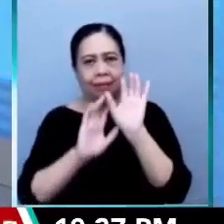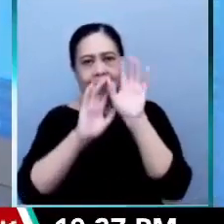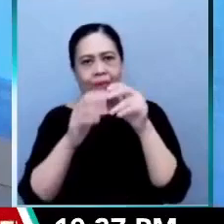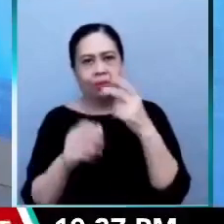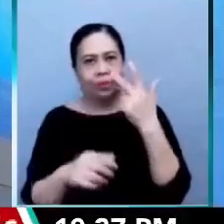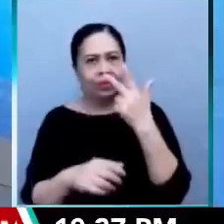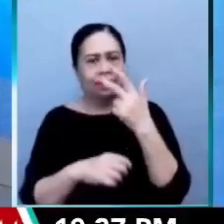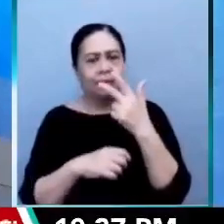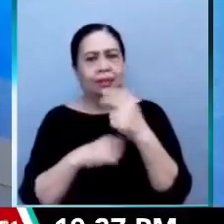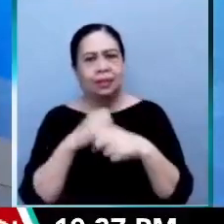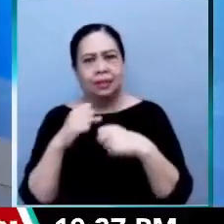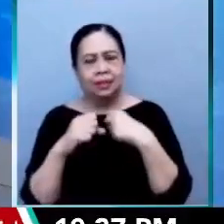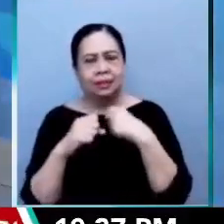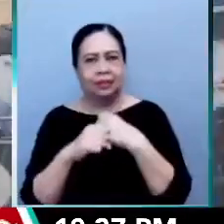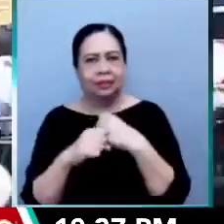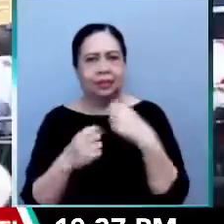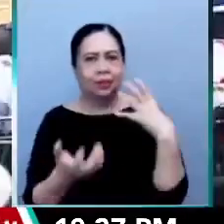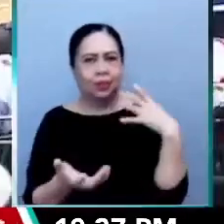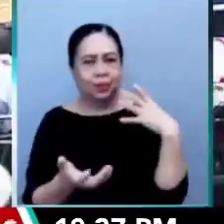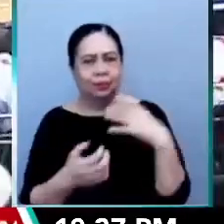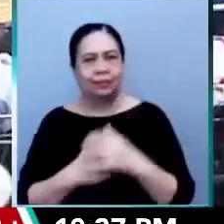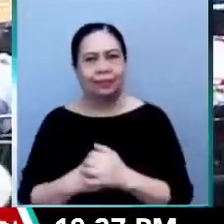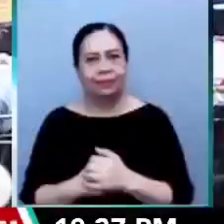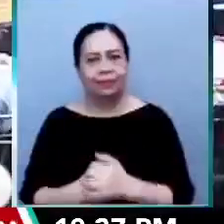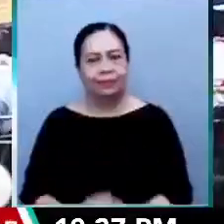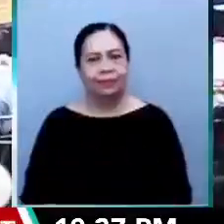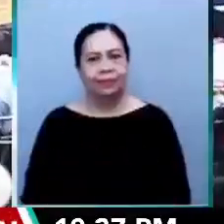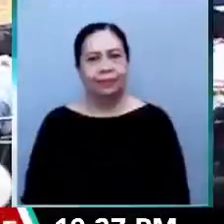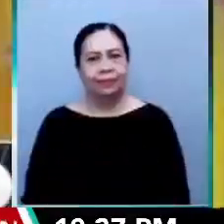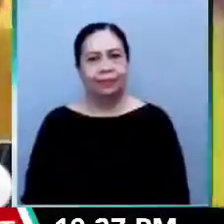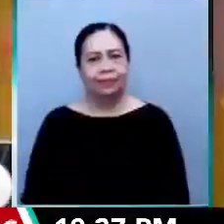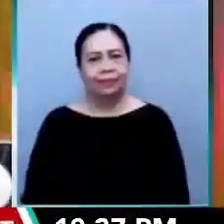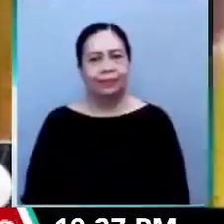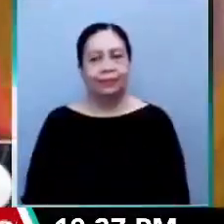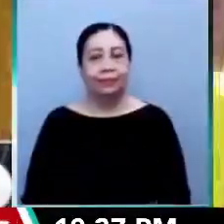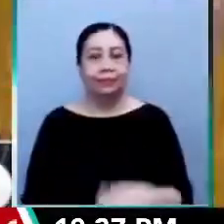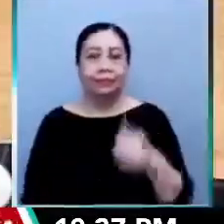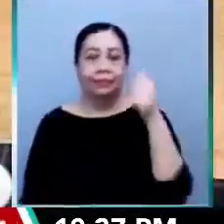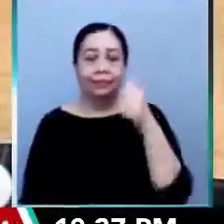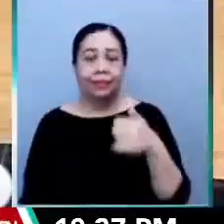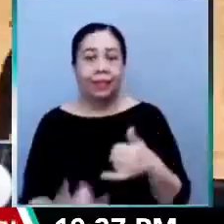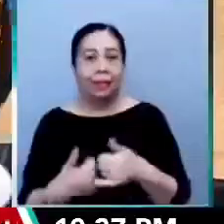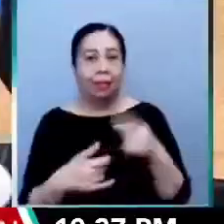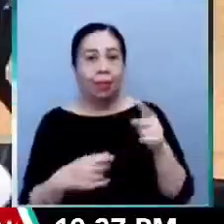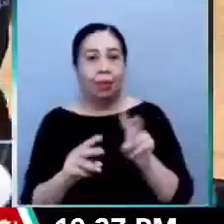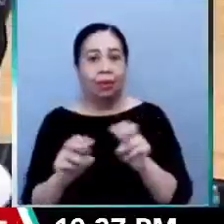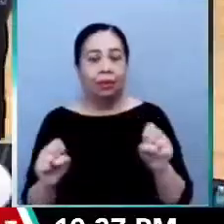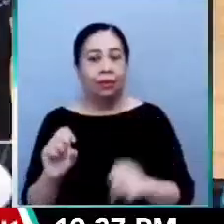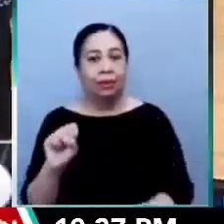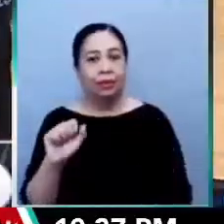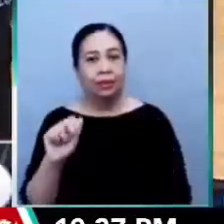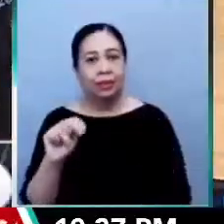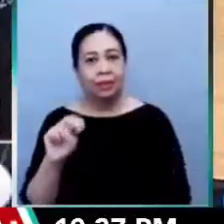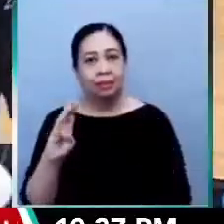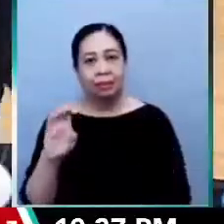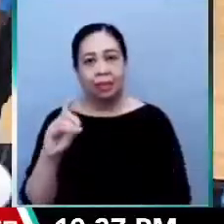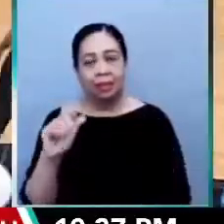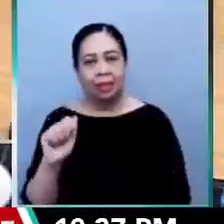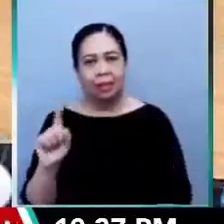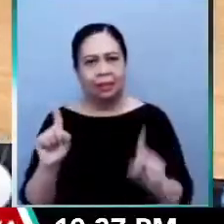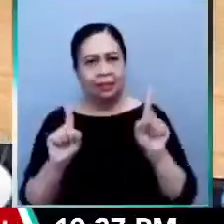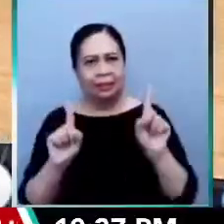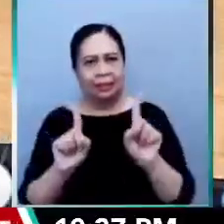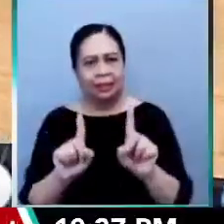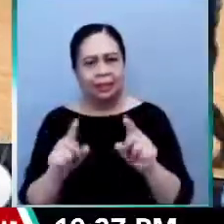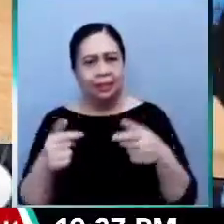na nitong hinihintay. Wagi sila sa Game 1 kontra San Beda Red Lions. Dikit po ang laban na nagtapos